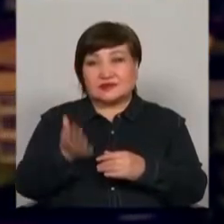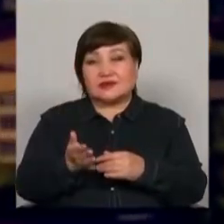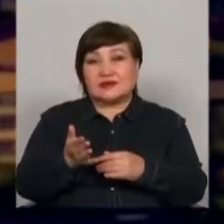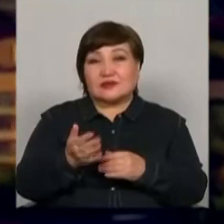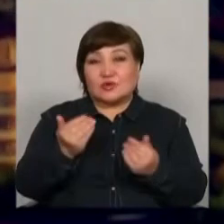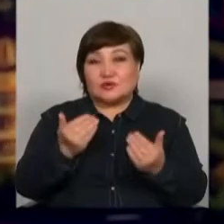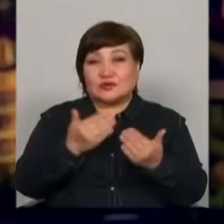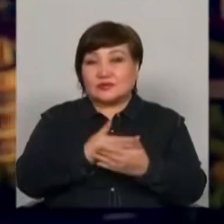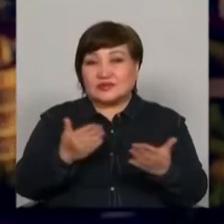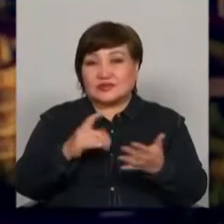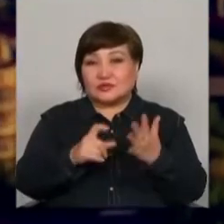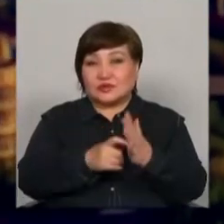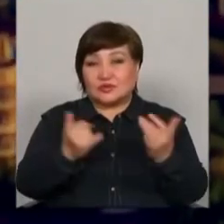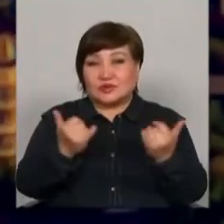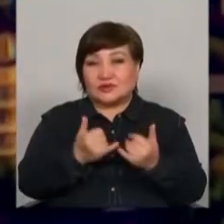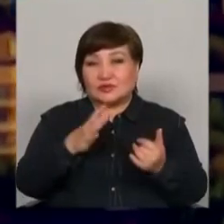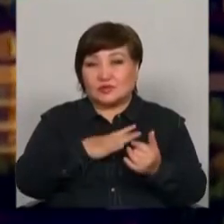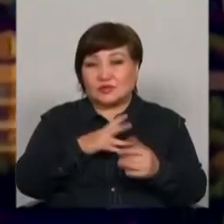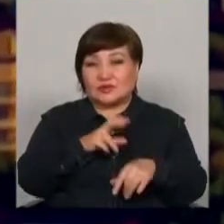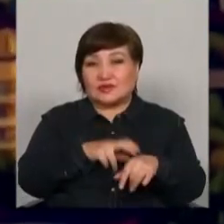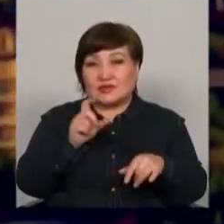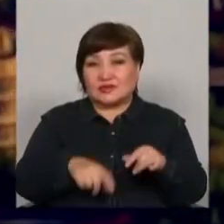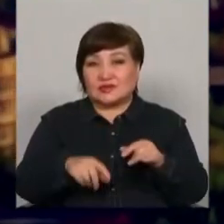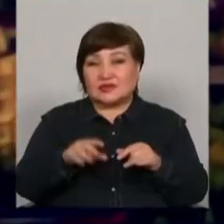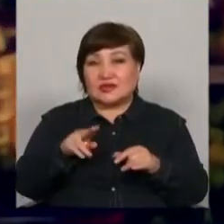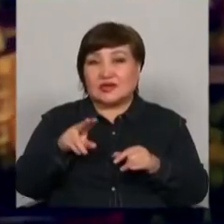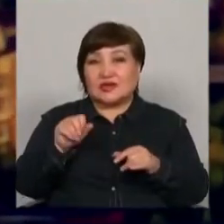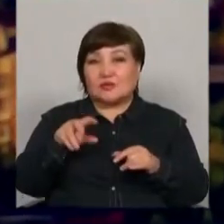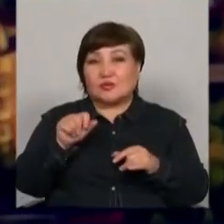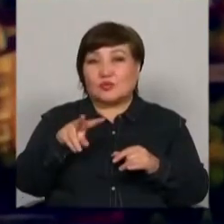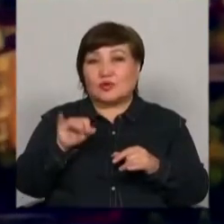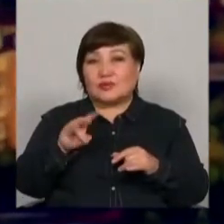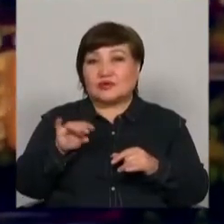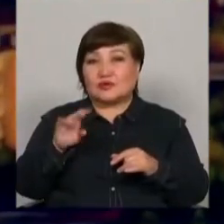кетейін. Бүгін бізде студияда қонақта болған дәрігер-пульмонолог Абзал Малбасқанов мырза.